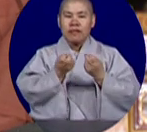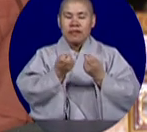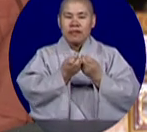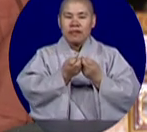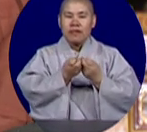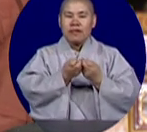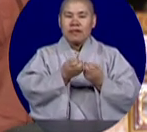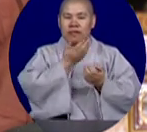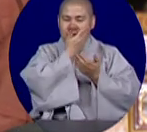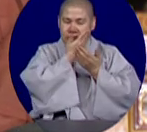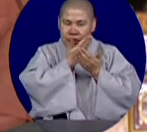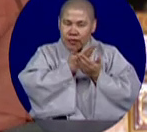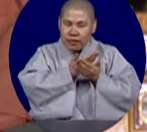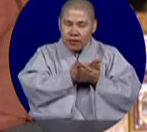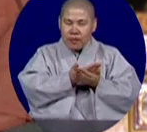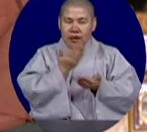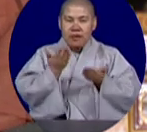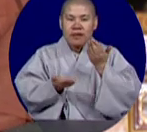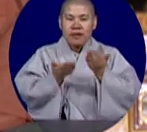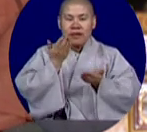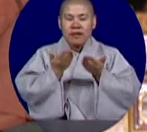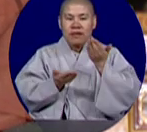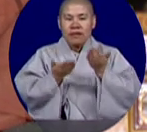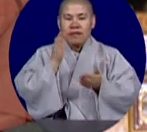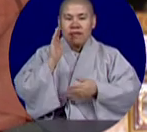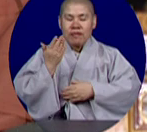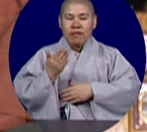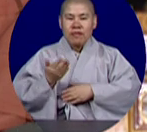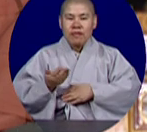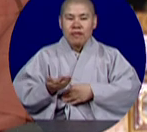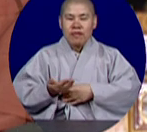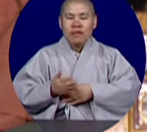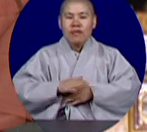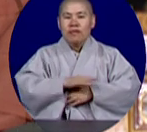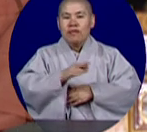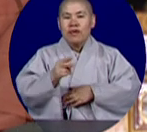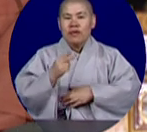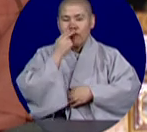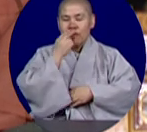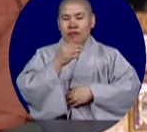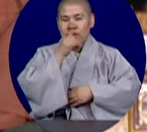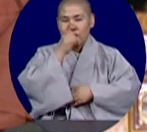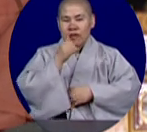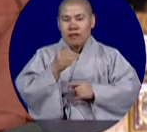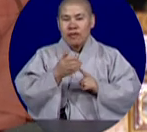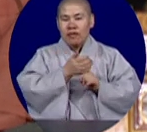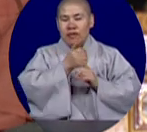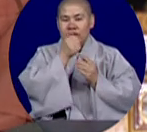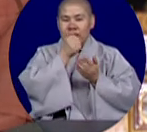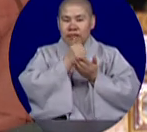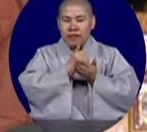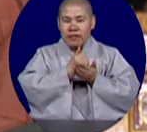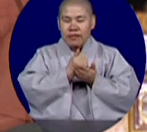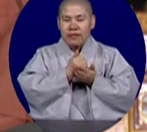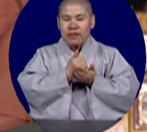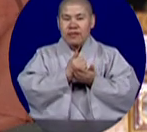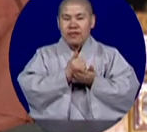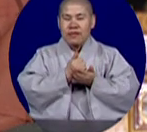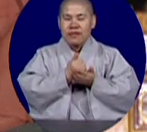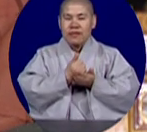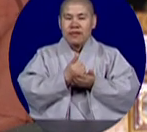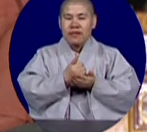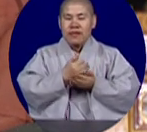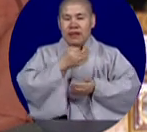요게 아주 중요한 차이점이에요. 우리 중생들은 부처님도 뭐 다 탐욕을